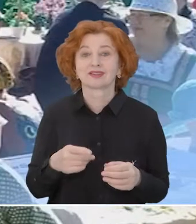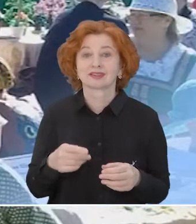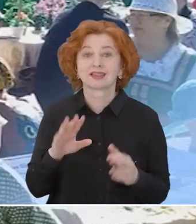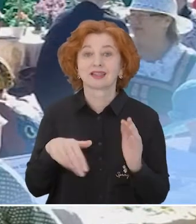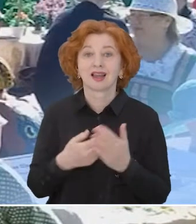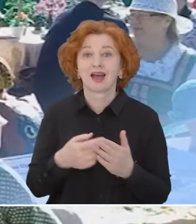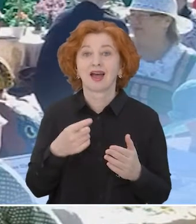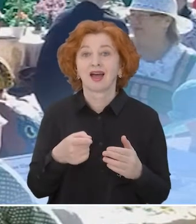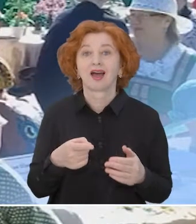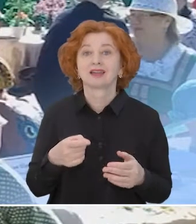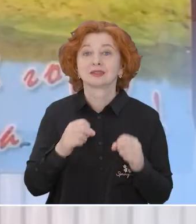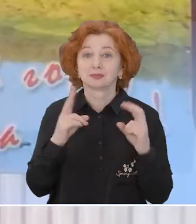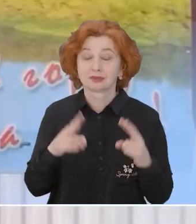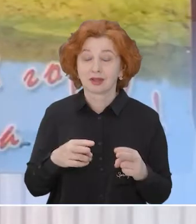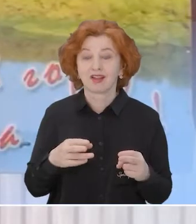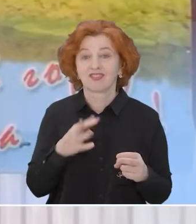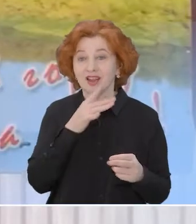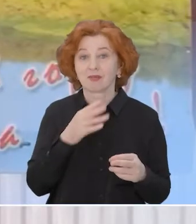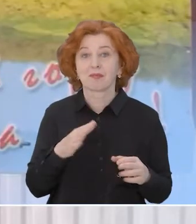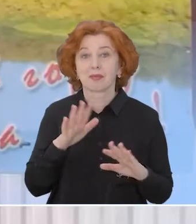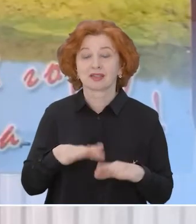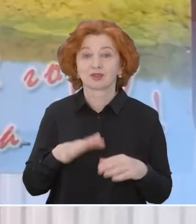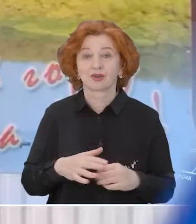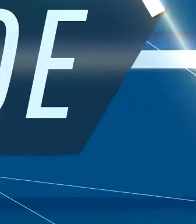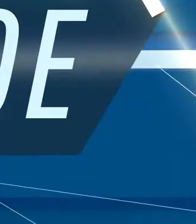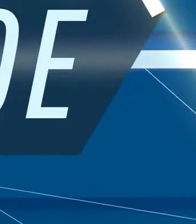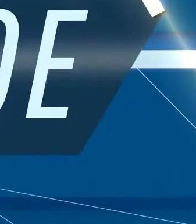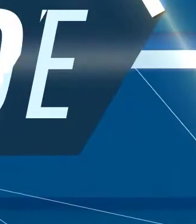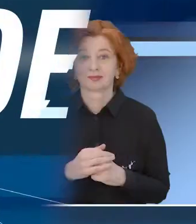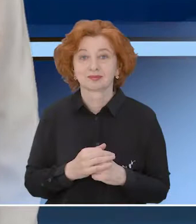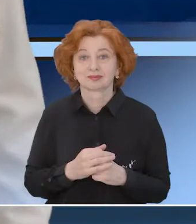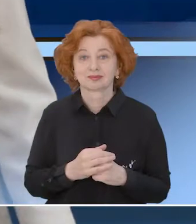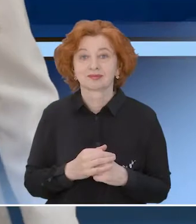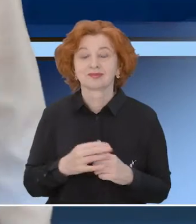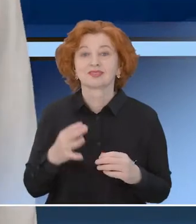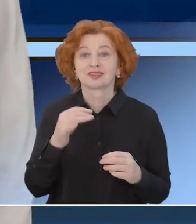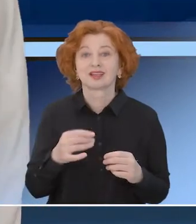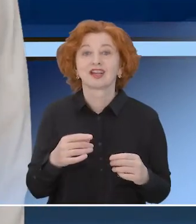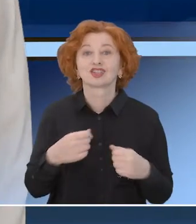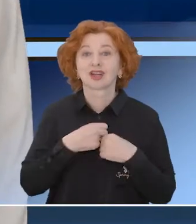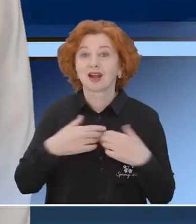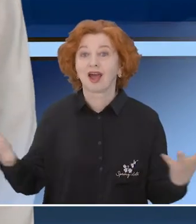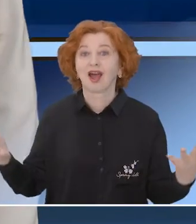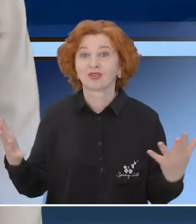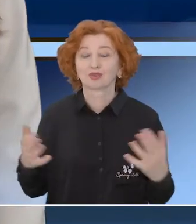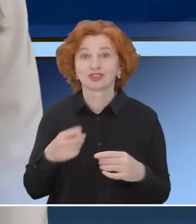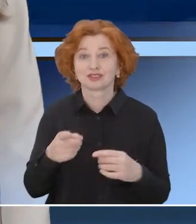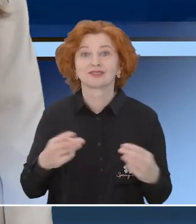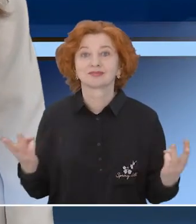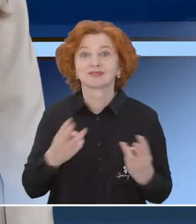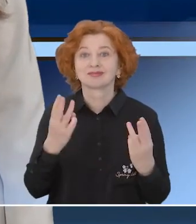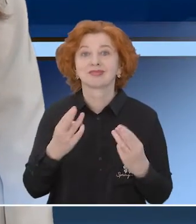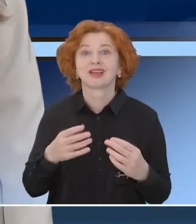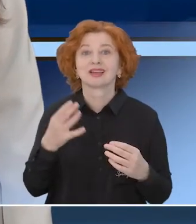Петр Светличный, телекомпания «Несвитай», специально для программы «Время местное». Удаль, широта души, плавность